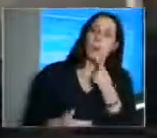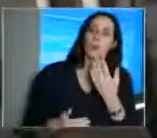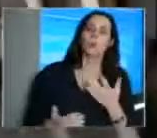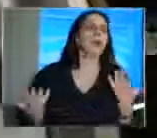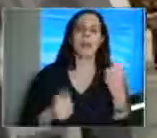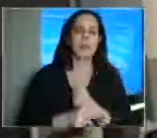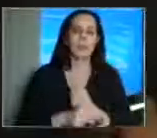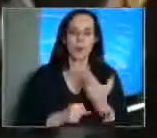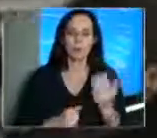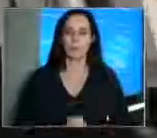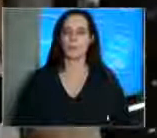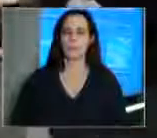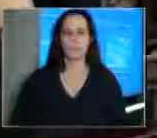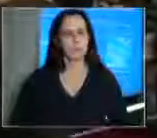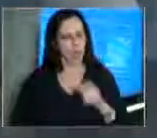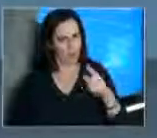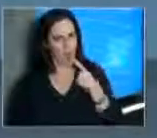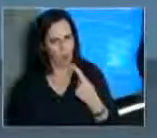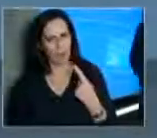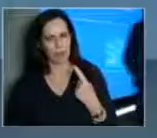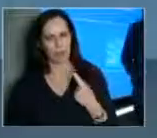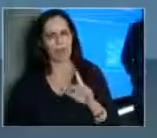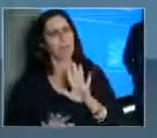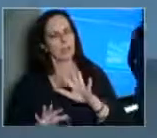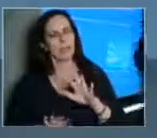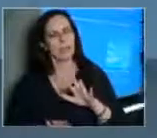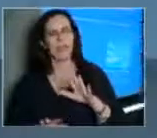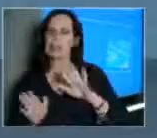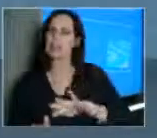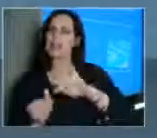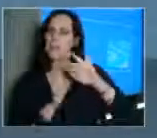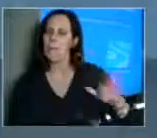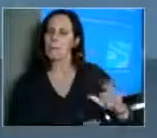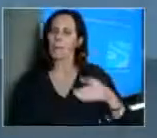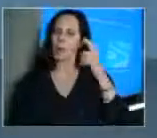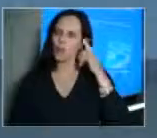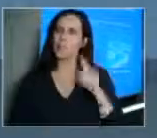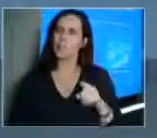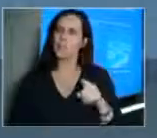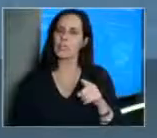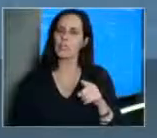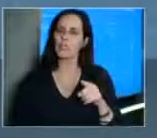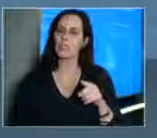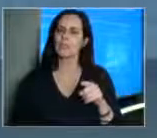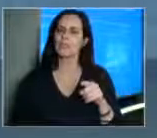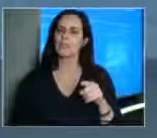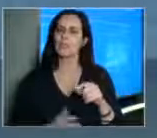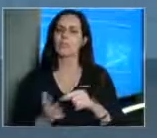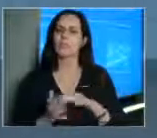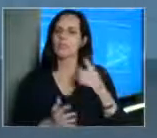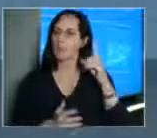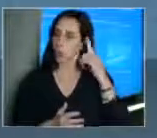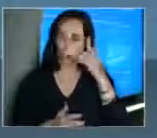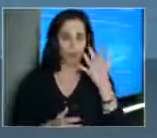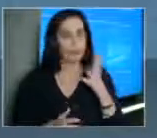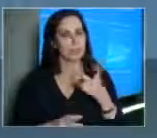נכון, מה לעשות? זאת אומרת, אתה אומר, בוא נשים את זה בצד, איך אתה חושב שזה יקדם, לפחות בדעת